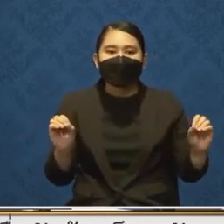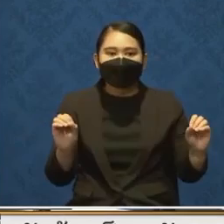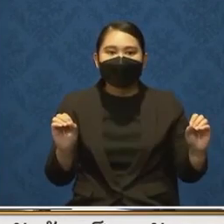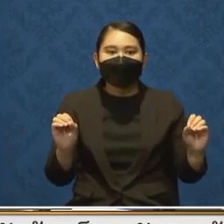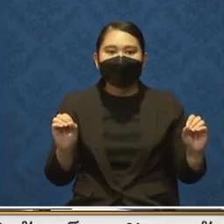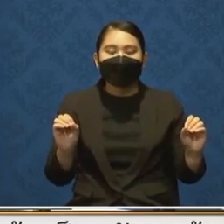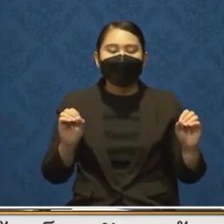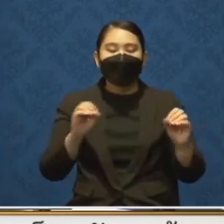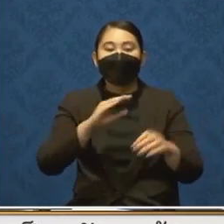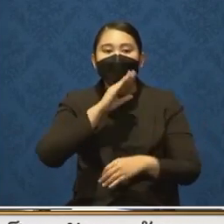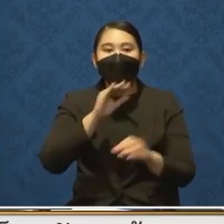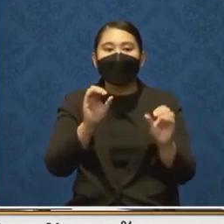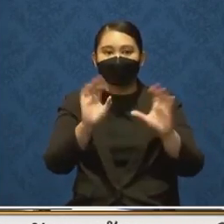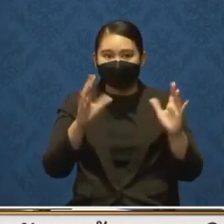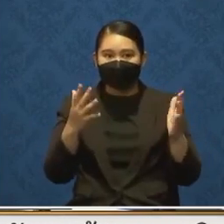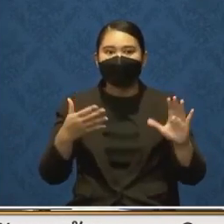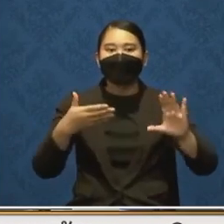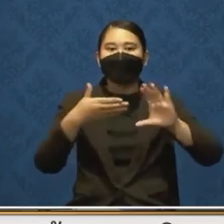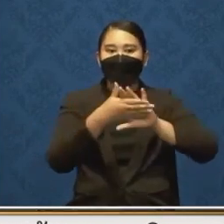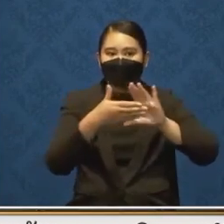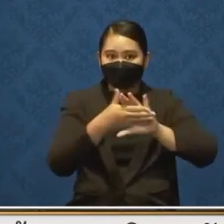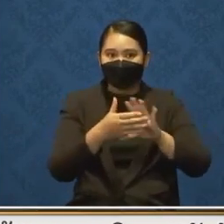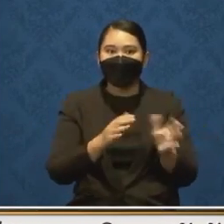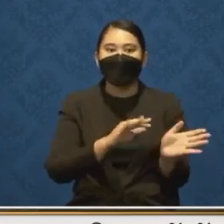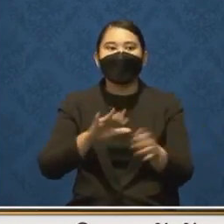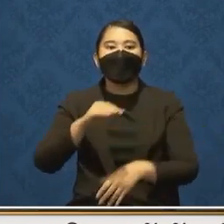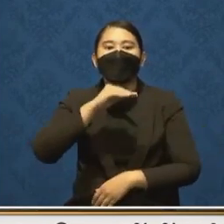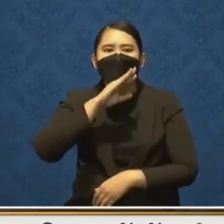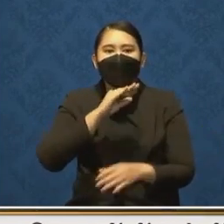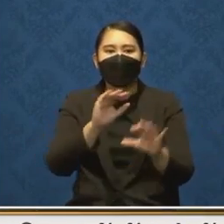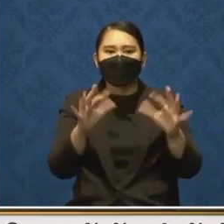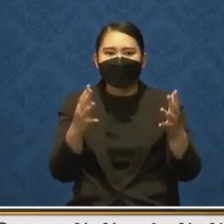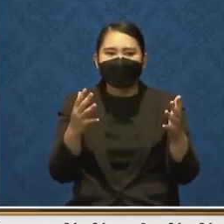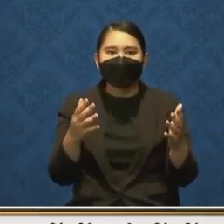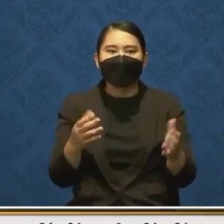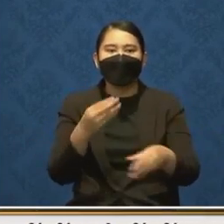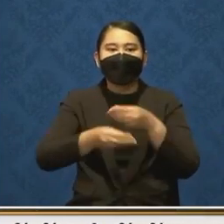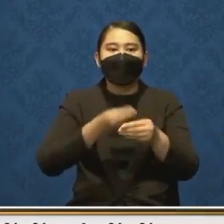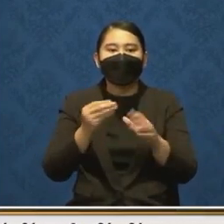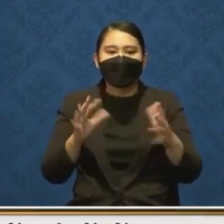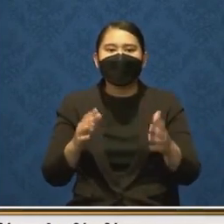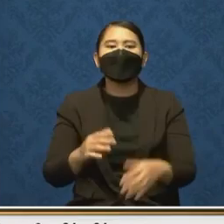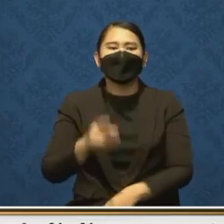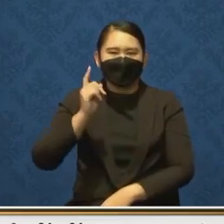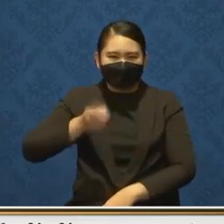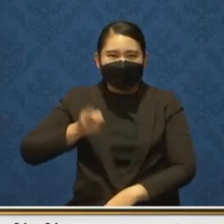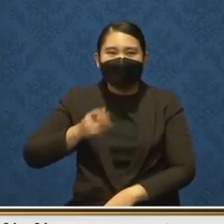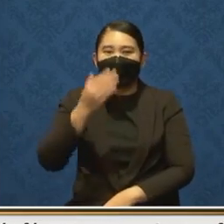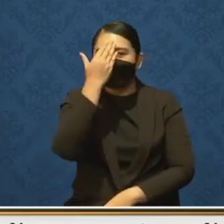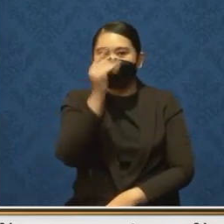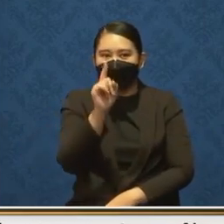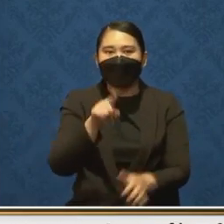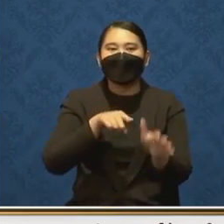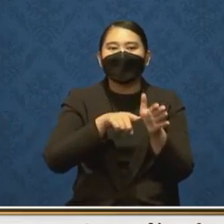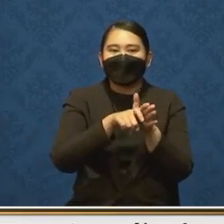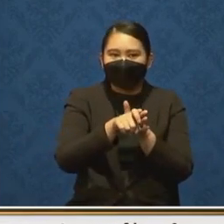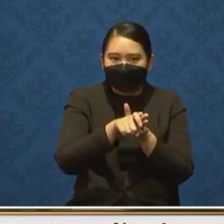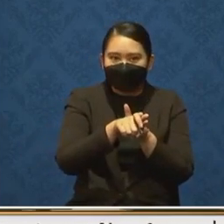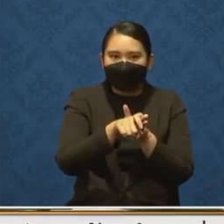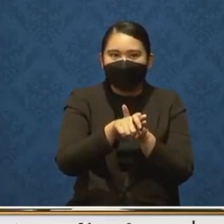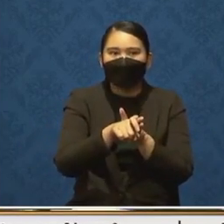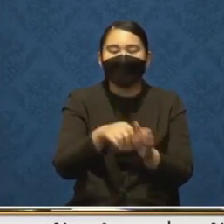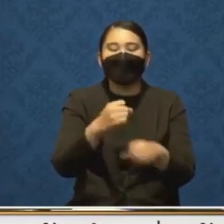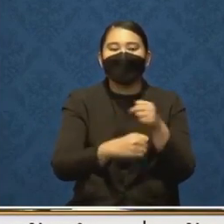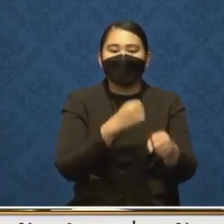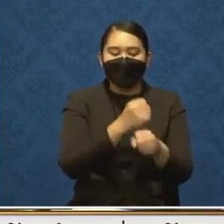นะครับ ขอสไ้นะครั หมูแงเพราขาดตลาดเรื่องจริคือหมูติดโลกตั้งแต่ปี 6-1, 6-2, 6